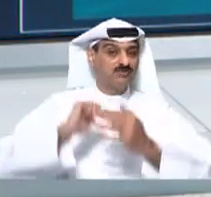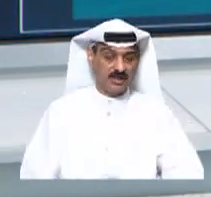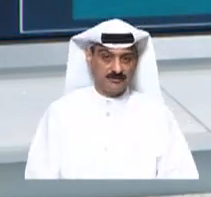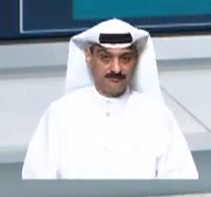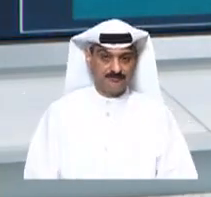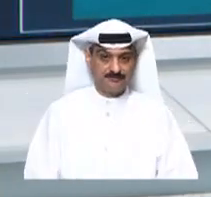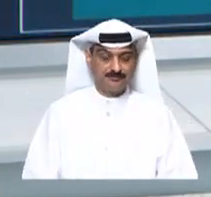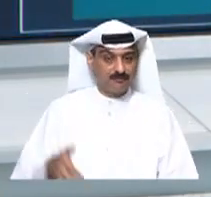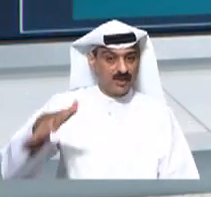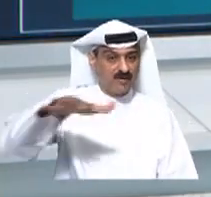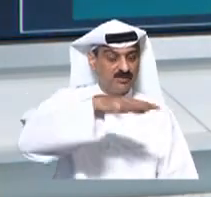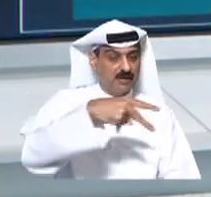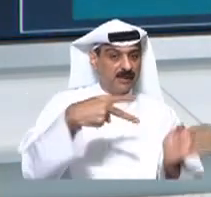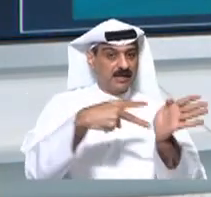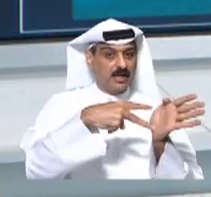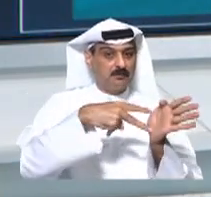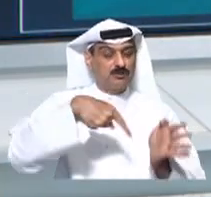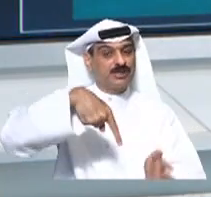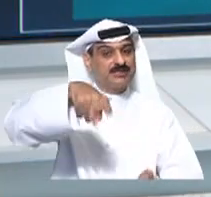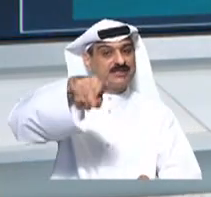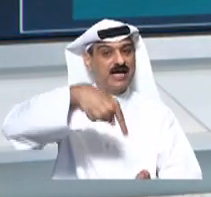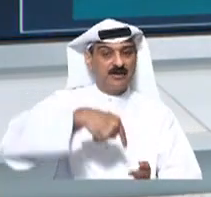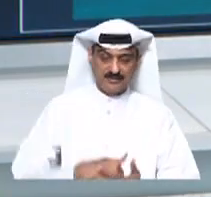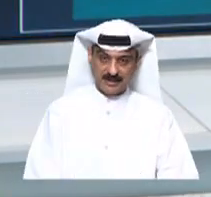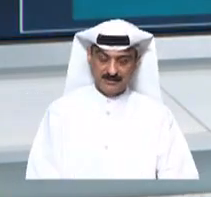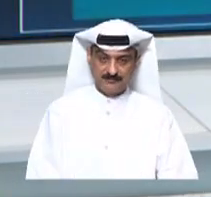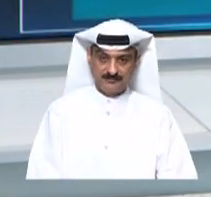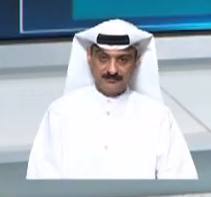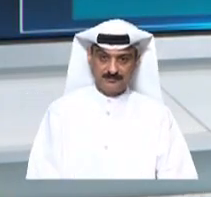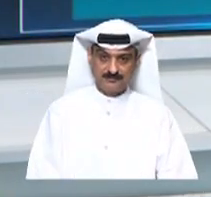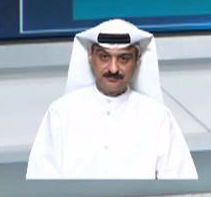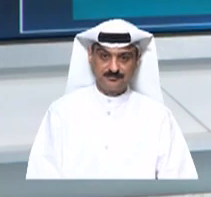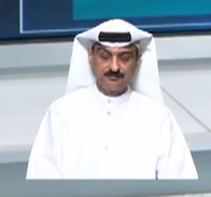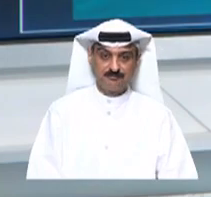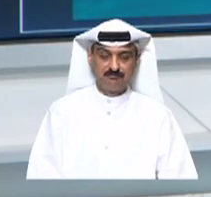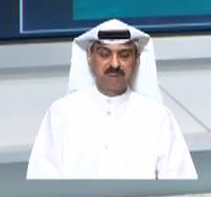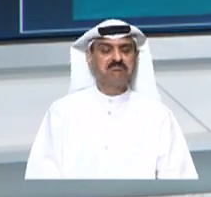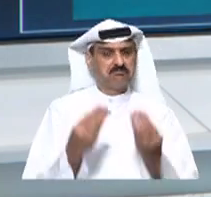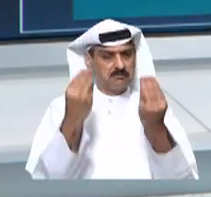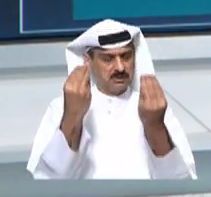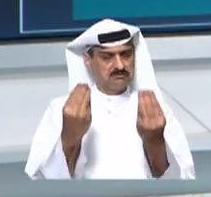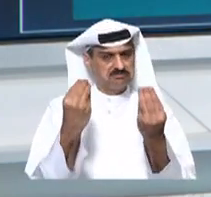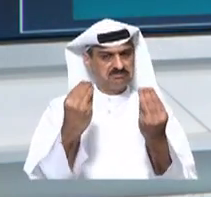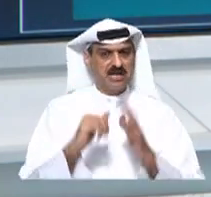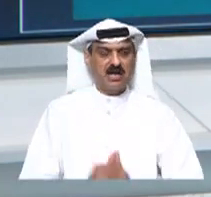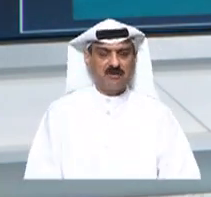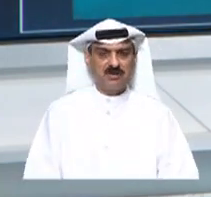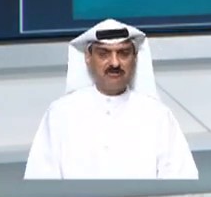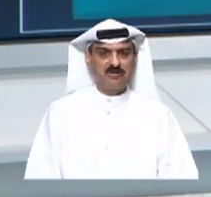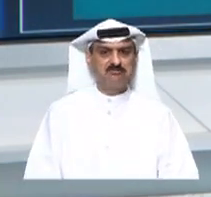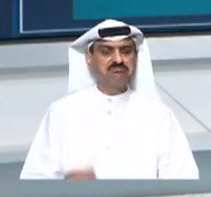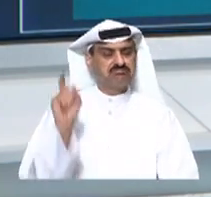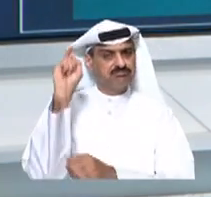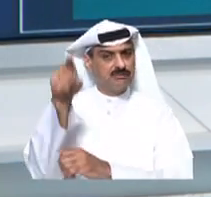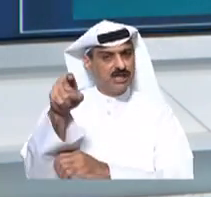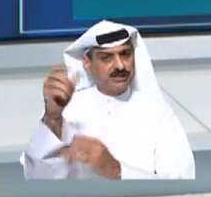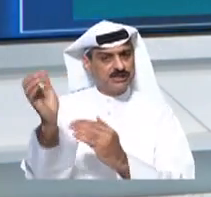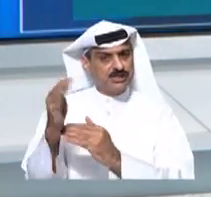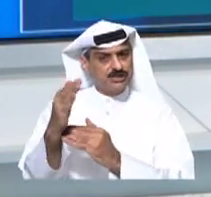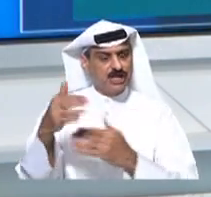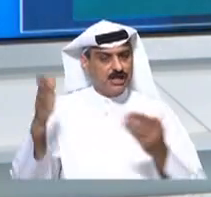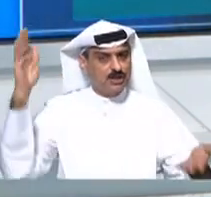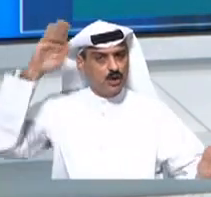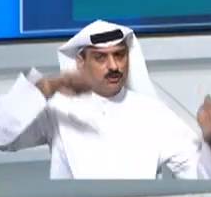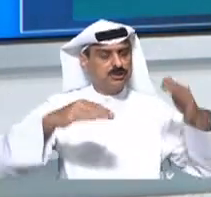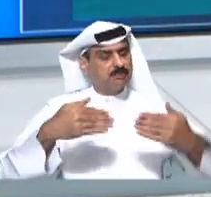المتوقعة خلال 24 ساعة القادمة بمشيئة الله أجواء معتدلة مناسبة لممارسة جميع الأنشطة البحرية،